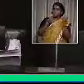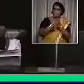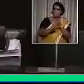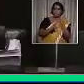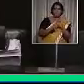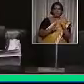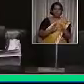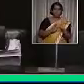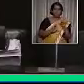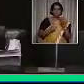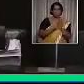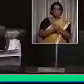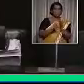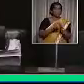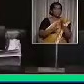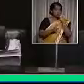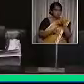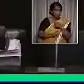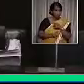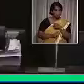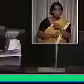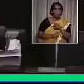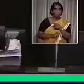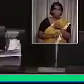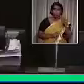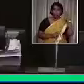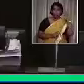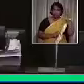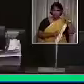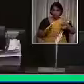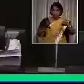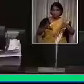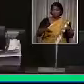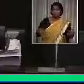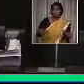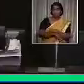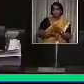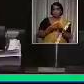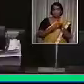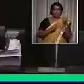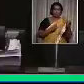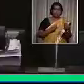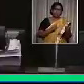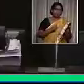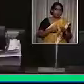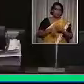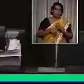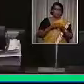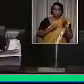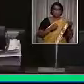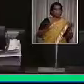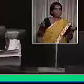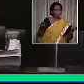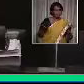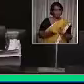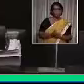ஒரு கடுகளவு கூட அவர் இரக்கம் காட்டவில்லை. அது மாத்திரமல்லாமல் தொடர்ந்தேச்சியாக இரண்டாவது அவருடைய